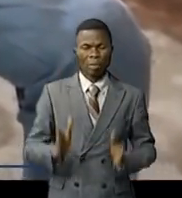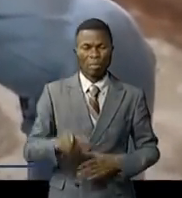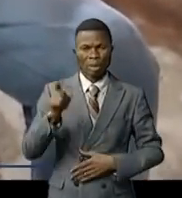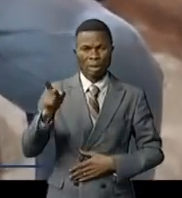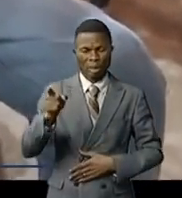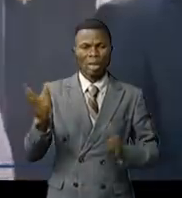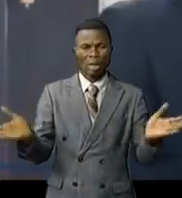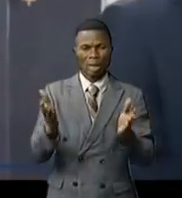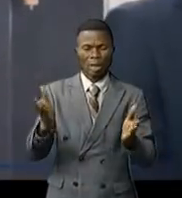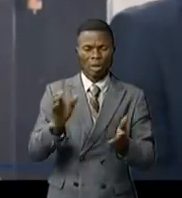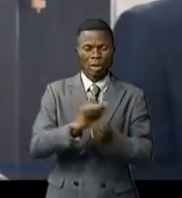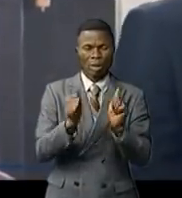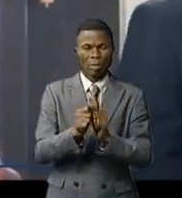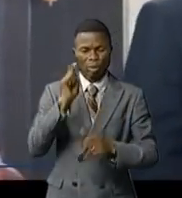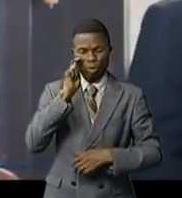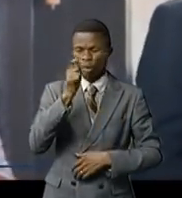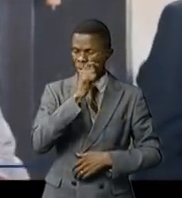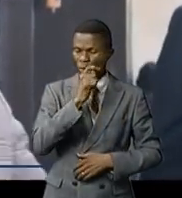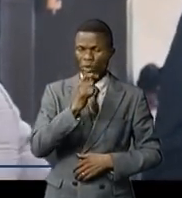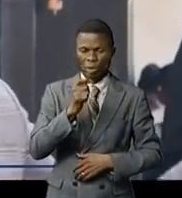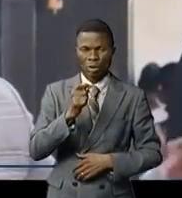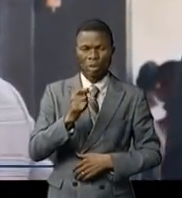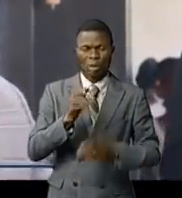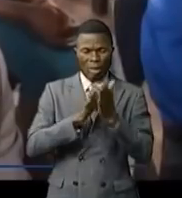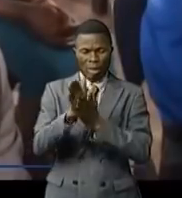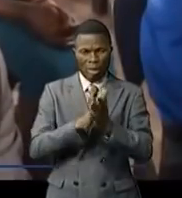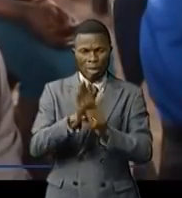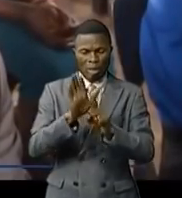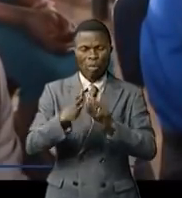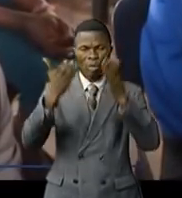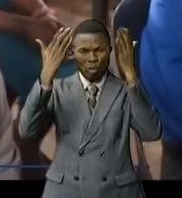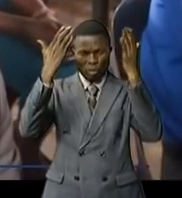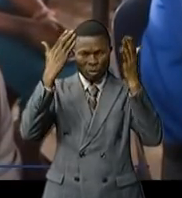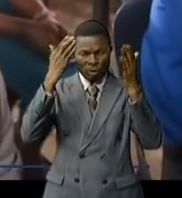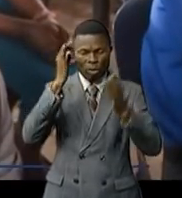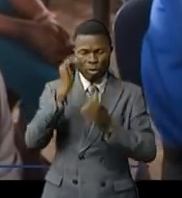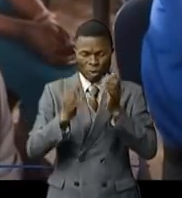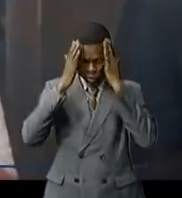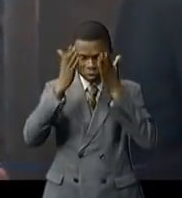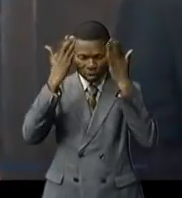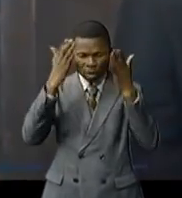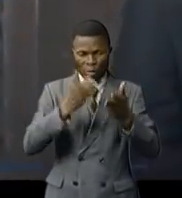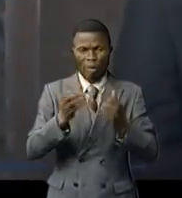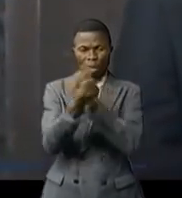a exhorté ses malvoyants et non-voyants à se pencher davantage à Dieu, car ce qui compte chez lui, c'est l'âme.